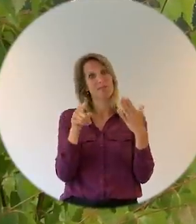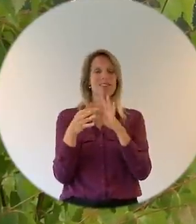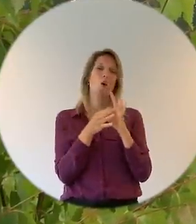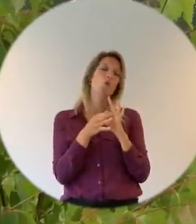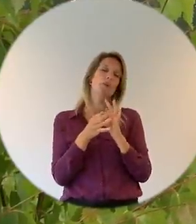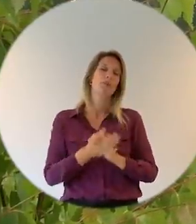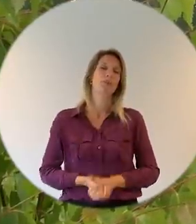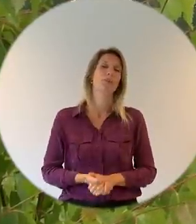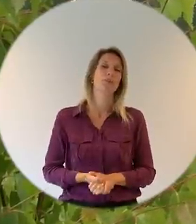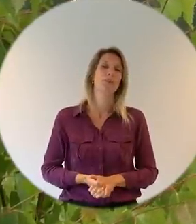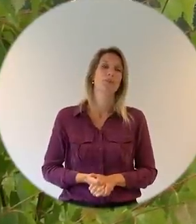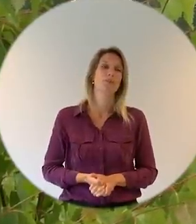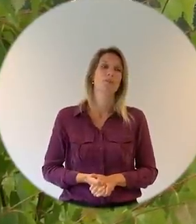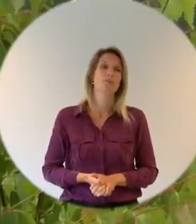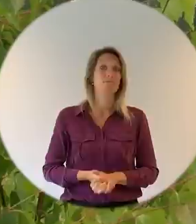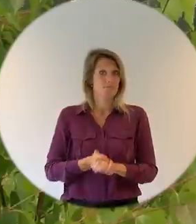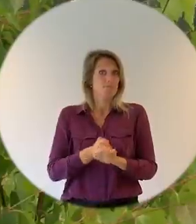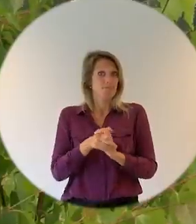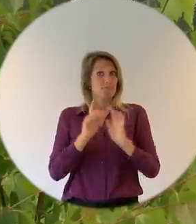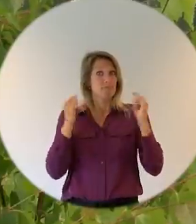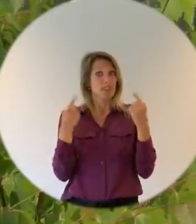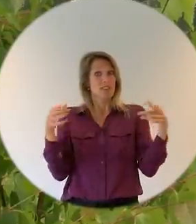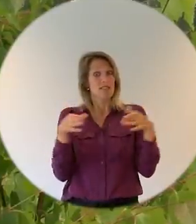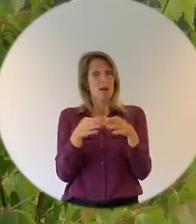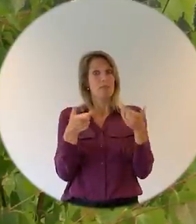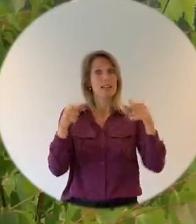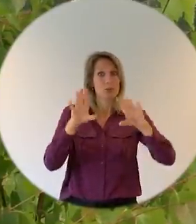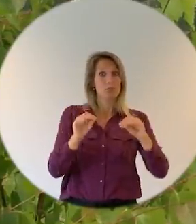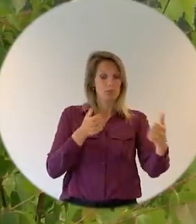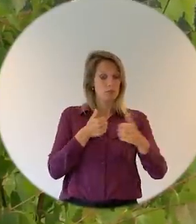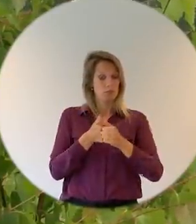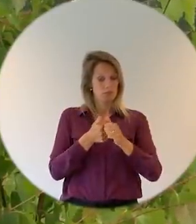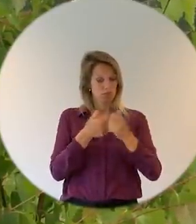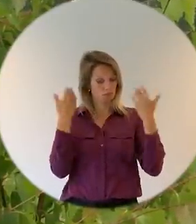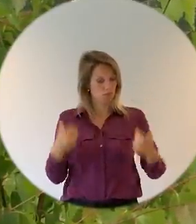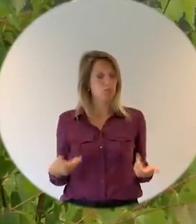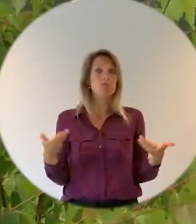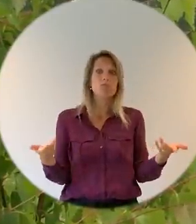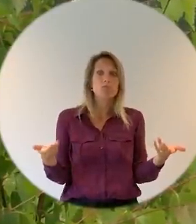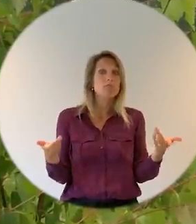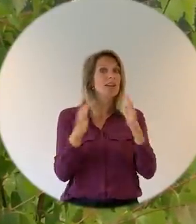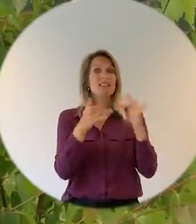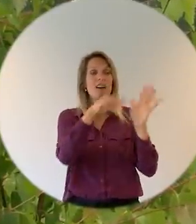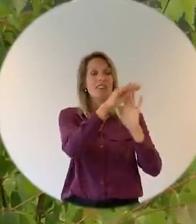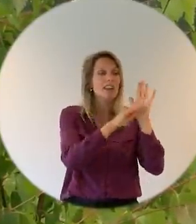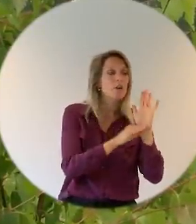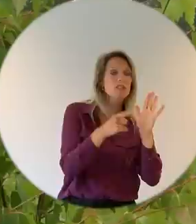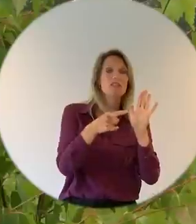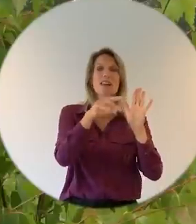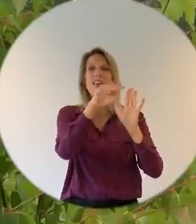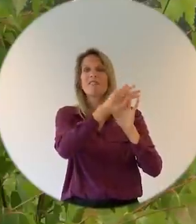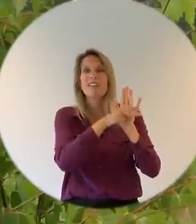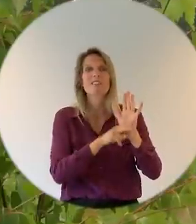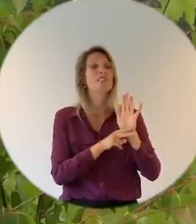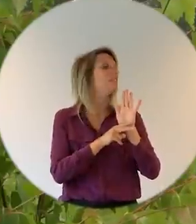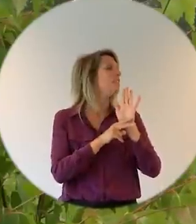preek. Dat wij met elkaar dingen doen die bij ons passen. En niet al die regeltjes en al die wetten.